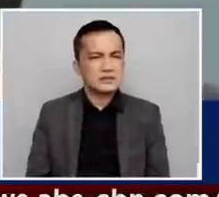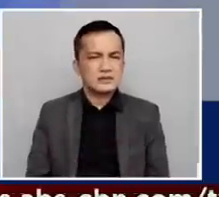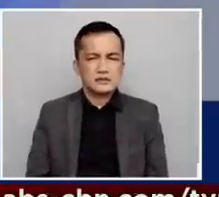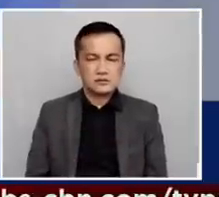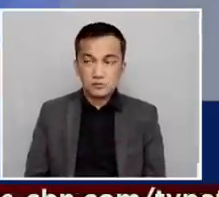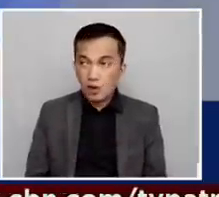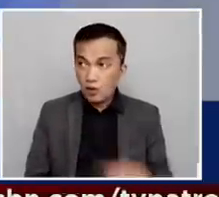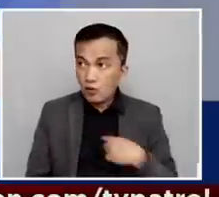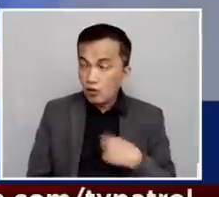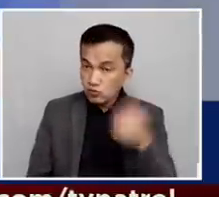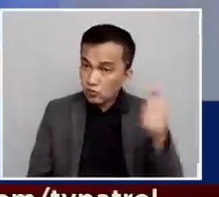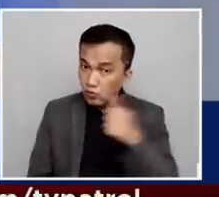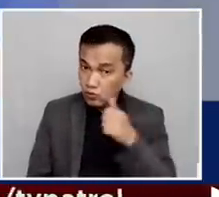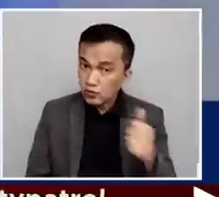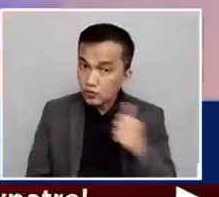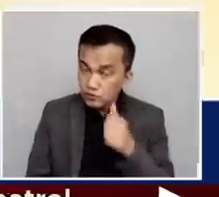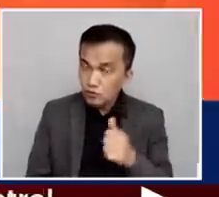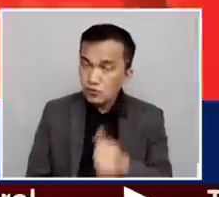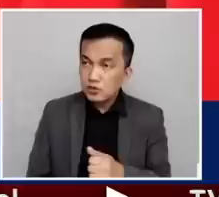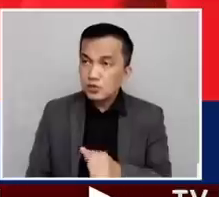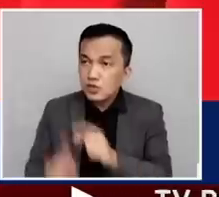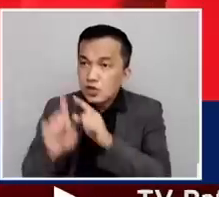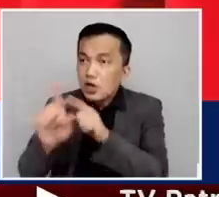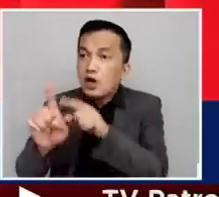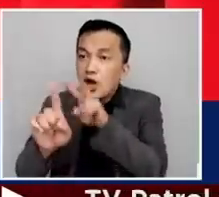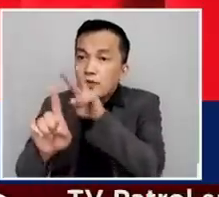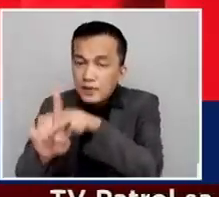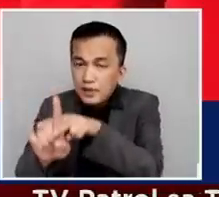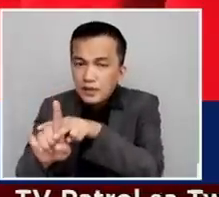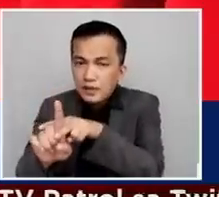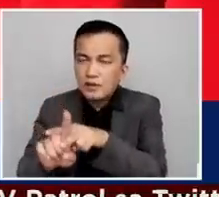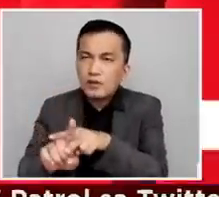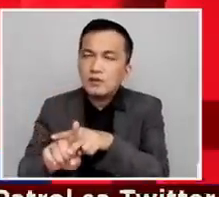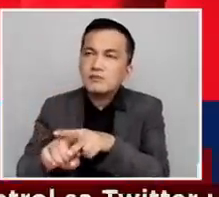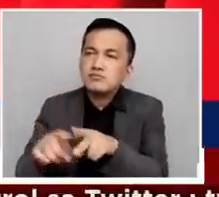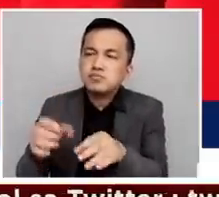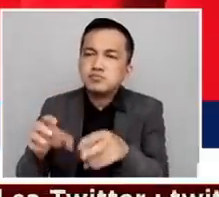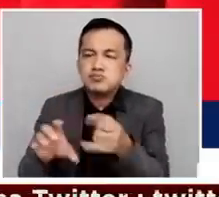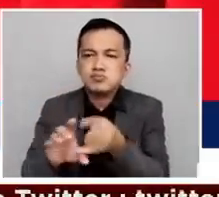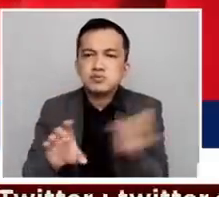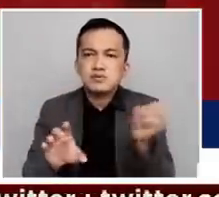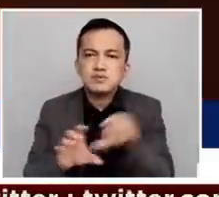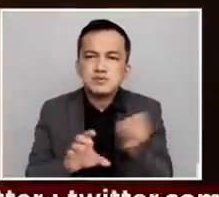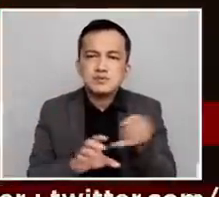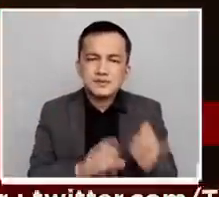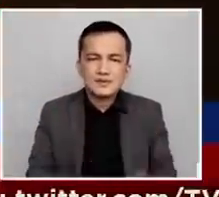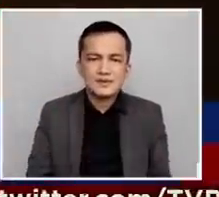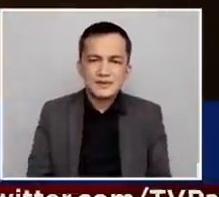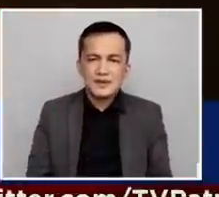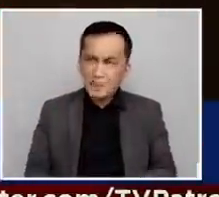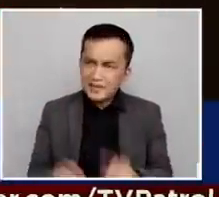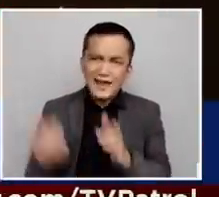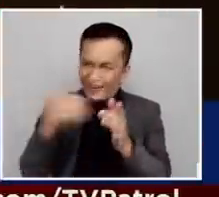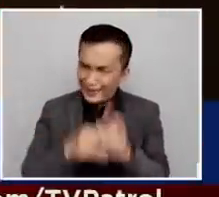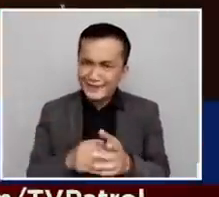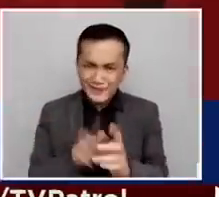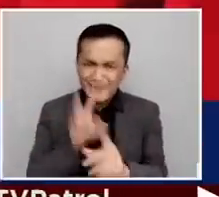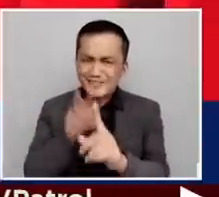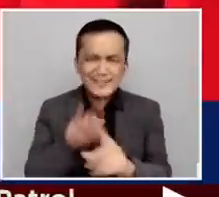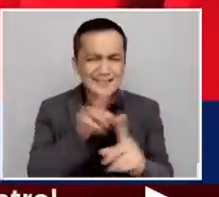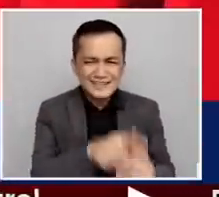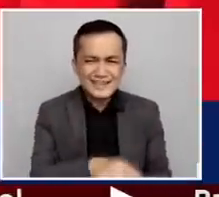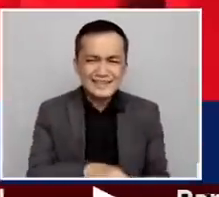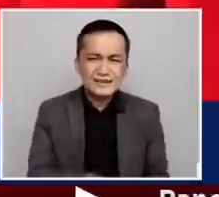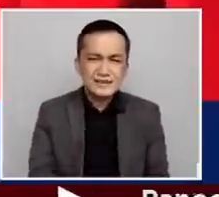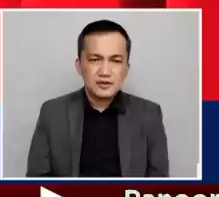ako, magko-audition, hindi makukuha, madidismaya. Pero magko-audition pa rin. Anong gusto mo maging paglaki